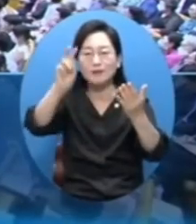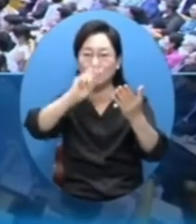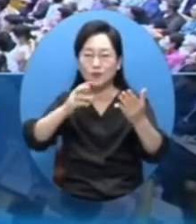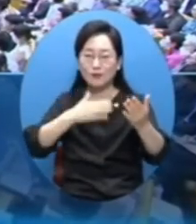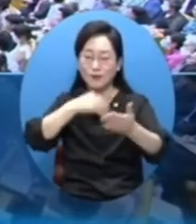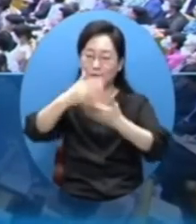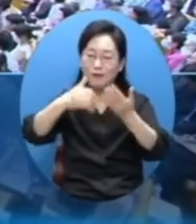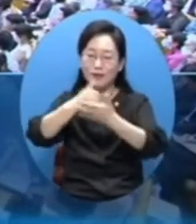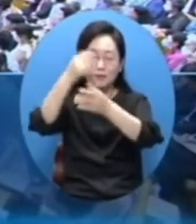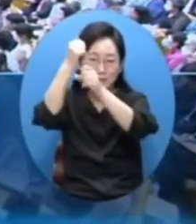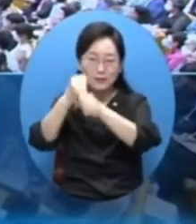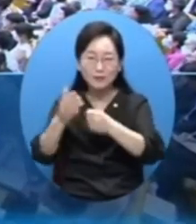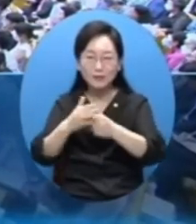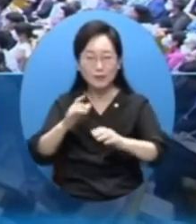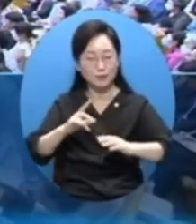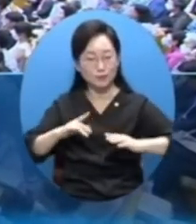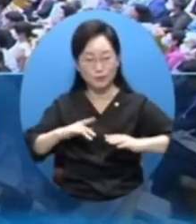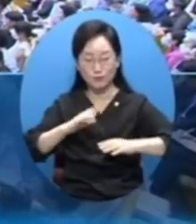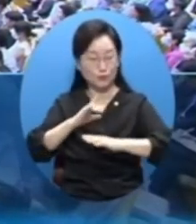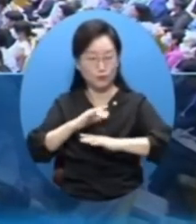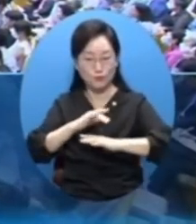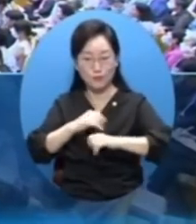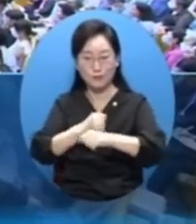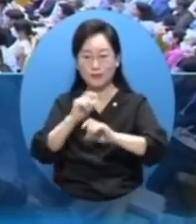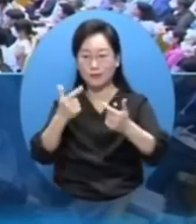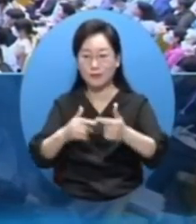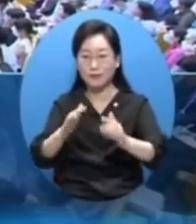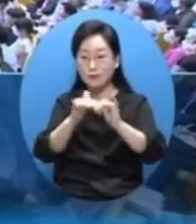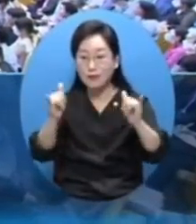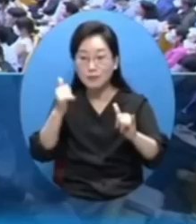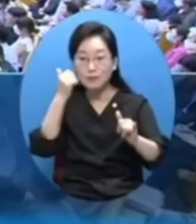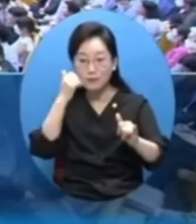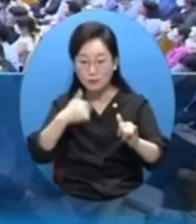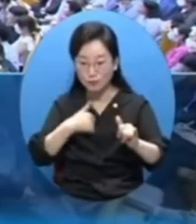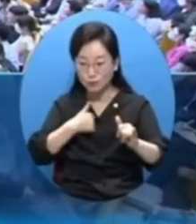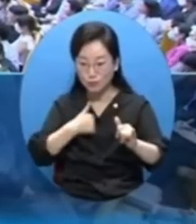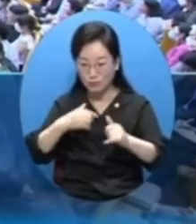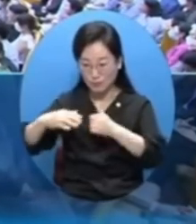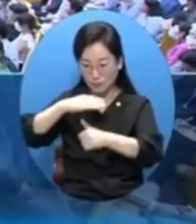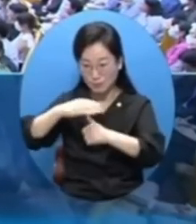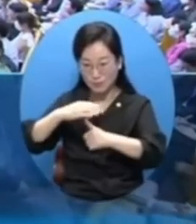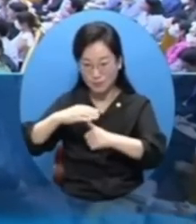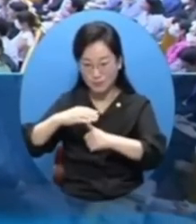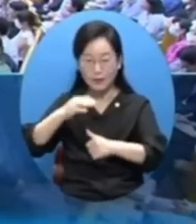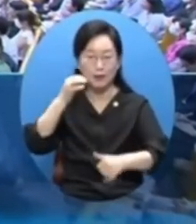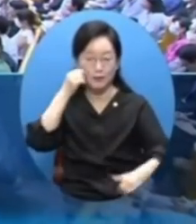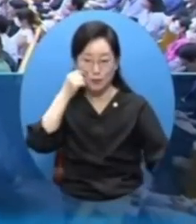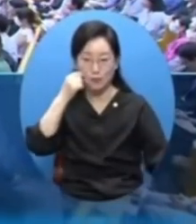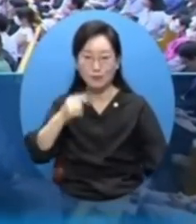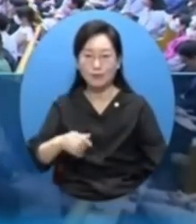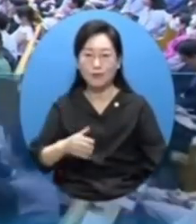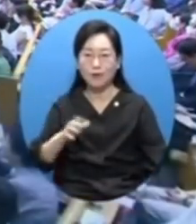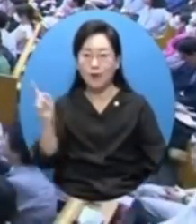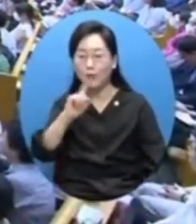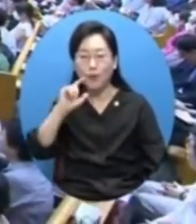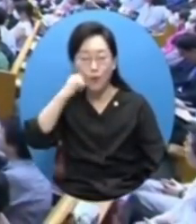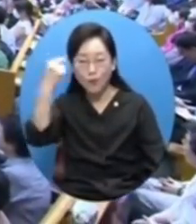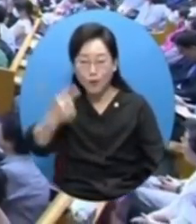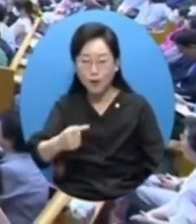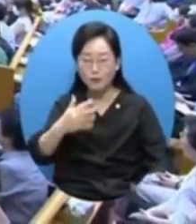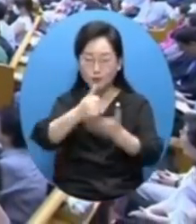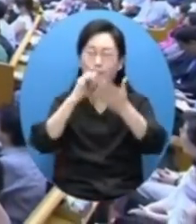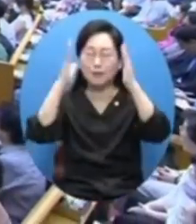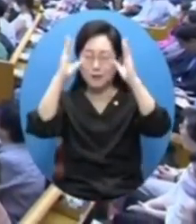내가 하나님을 의지하신즉 두려워하지 아니하리니 사람이 내게 어찌하리까 어떤 어려움에다가 주님만